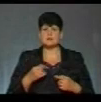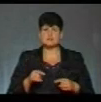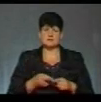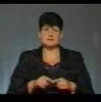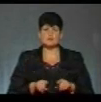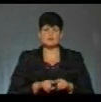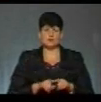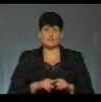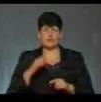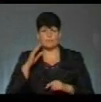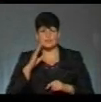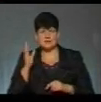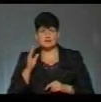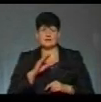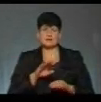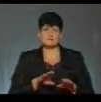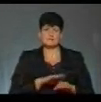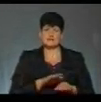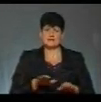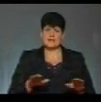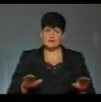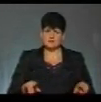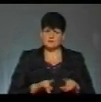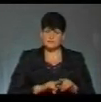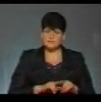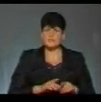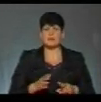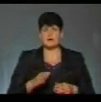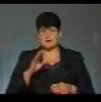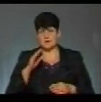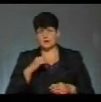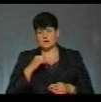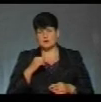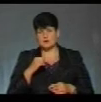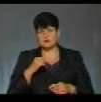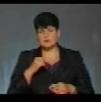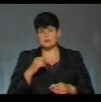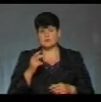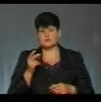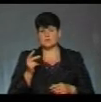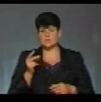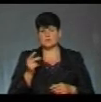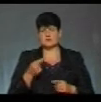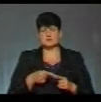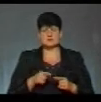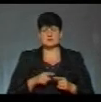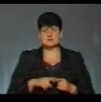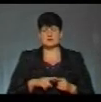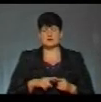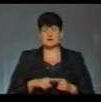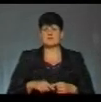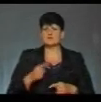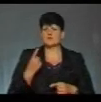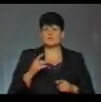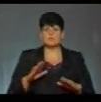дітей. Але дитина самотужки з цим не впорається, а дорослі це точно можуть зробити. Друге – це в жодному